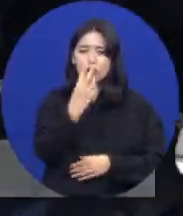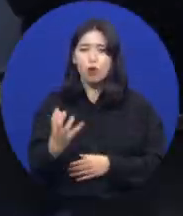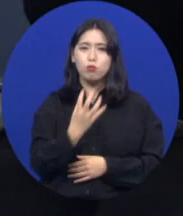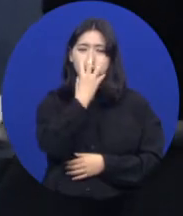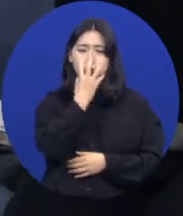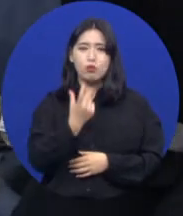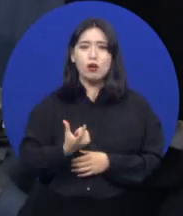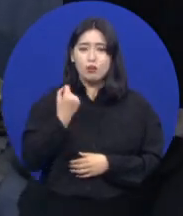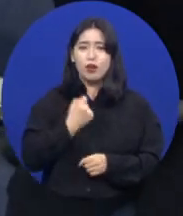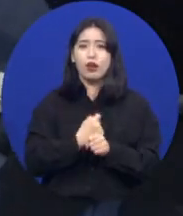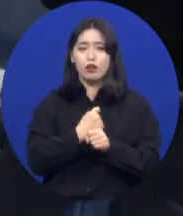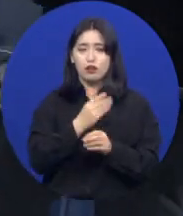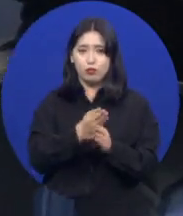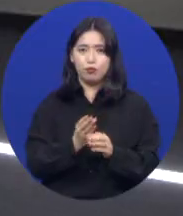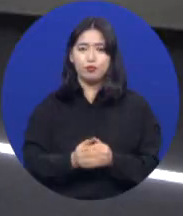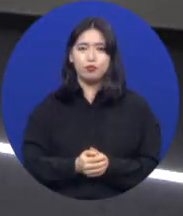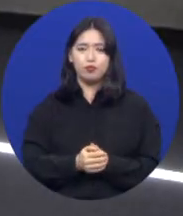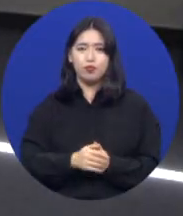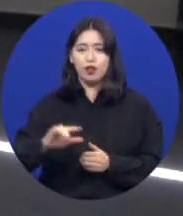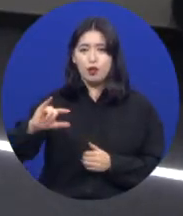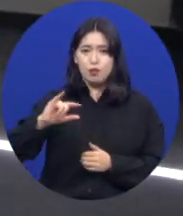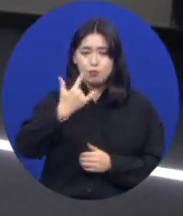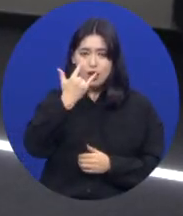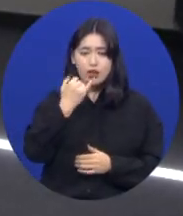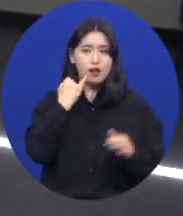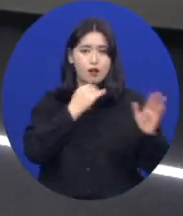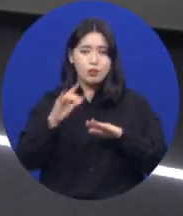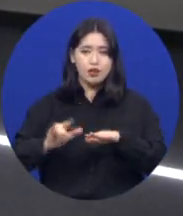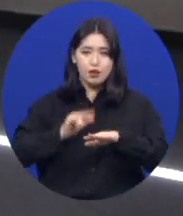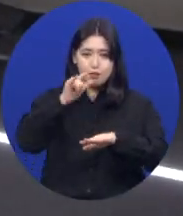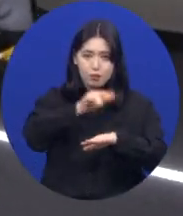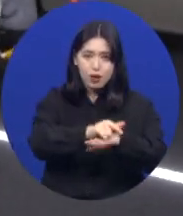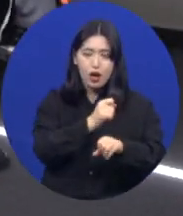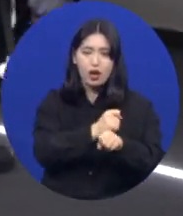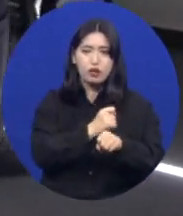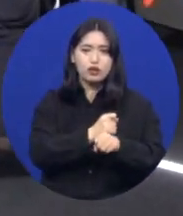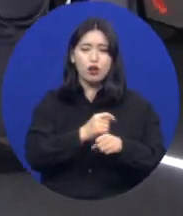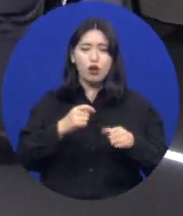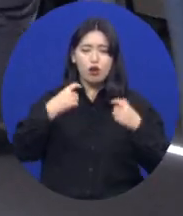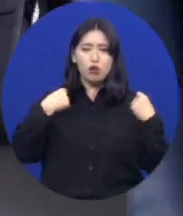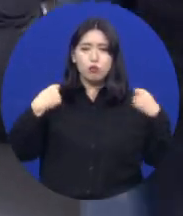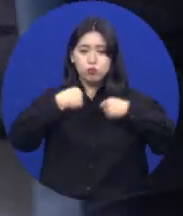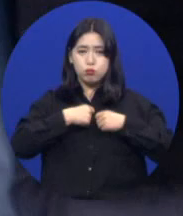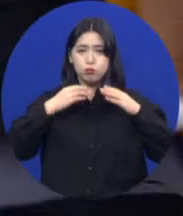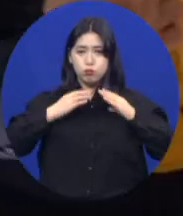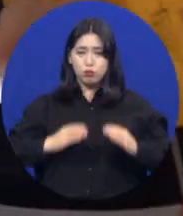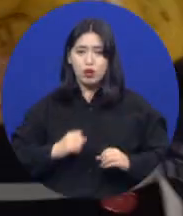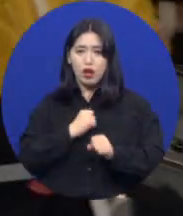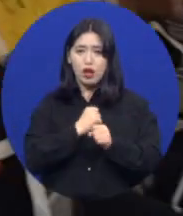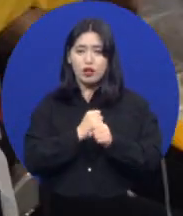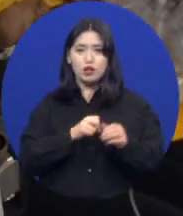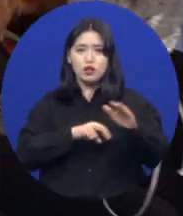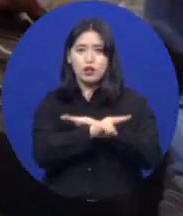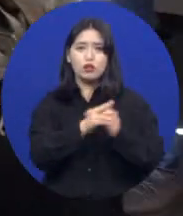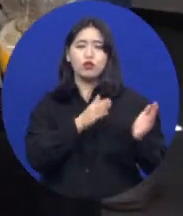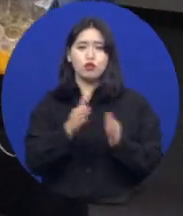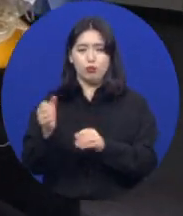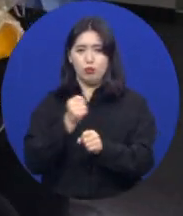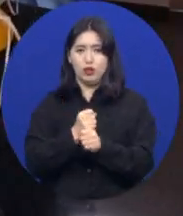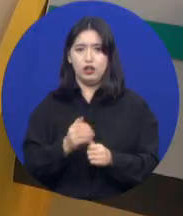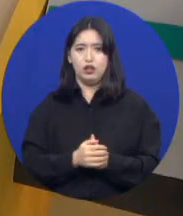서둘러 착용합니다 비행기가 바다에 내리자 승객들은 구명동의 를 착용하고 퇴출을 준비합니다